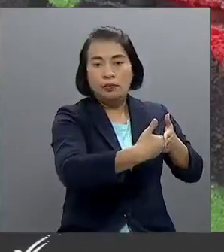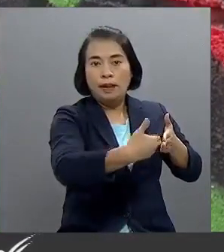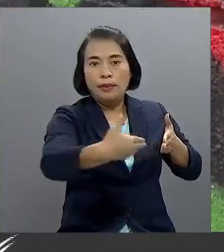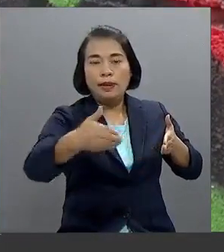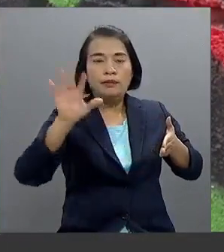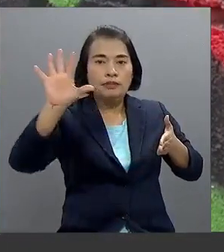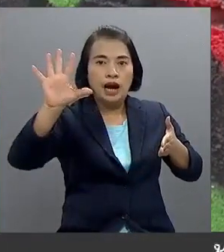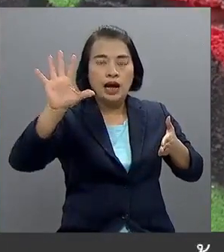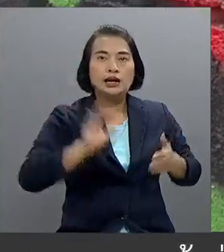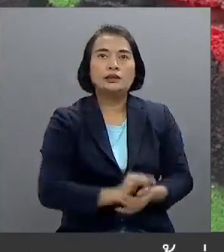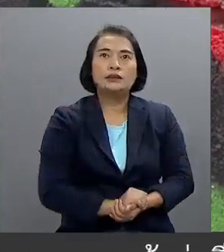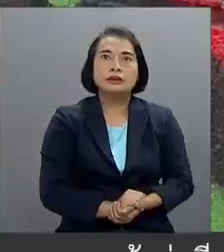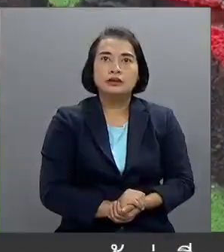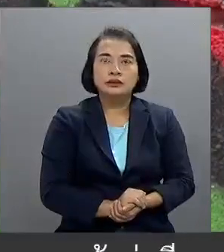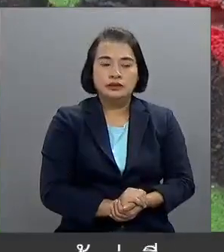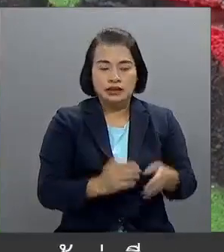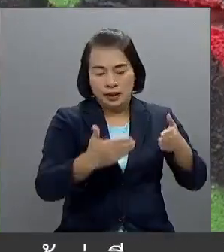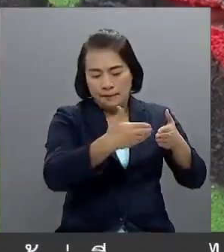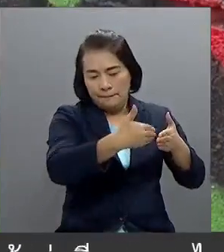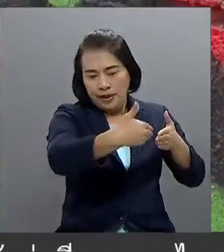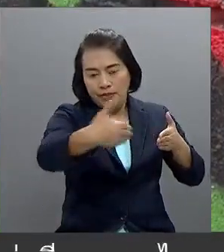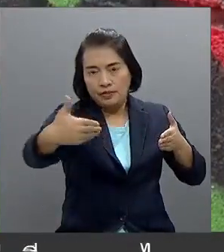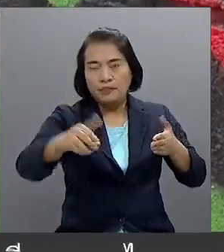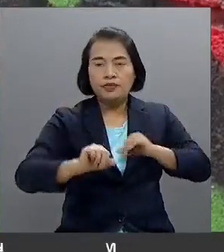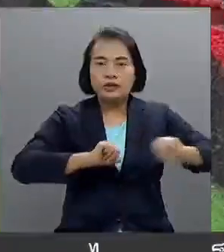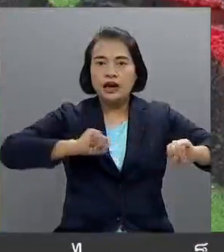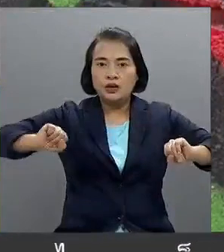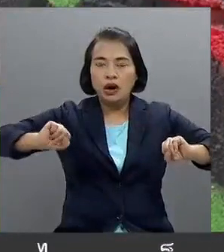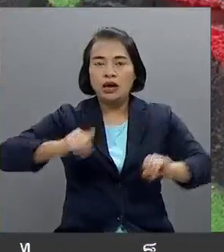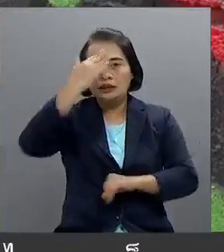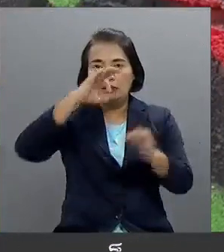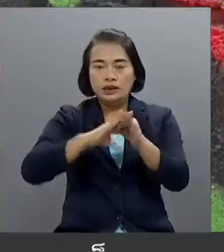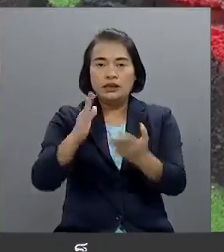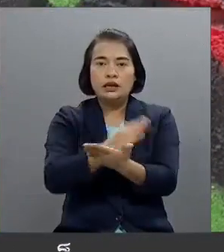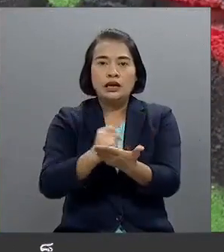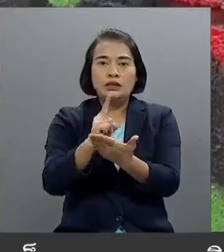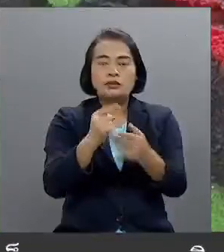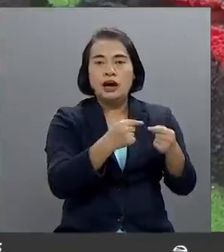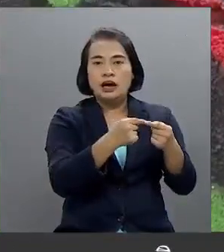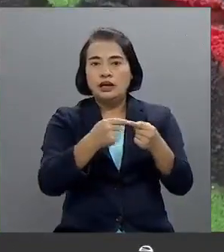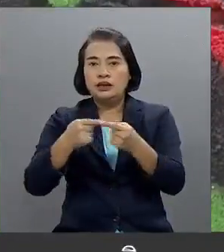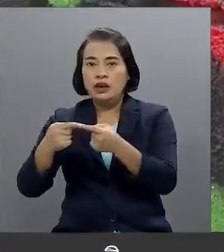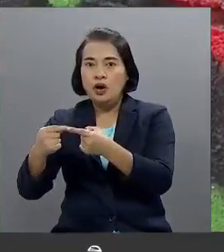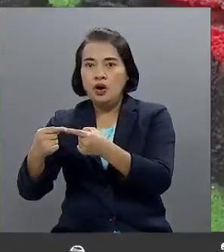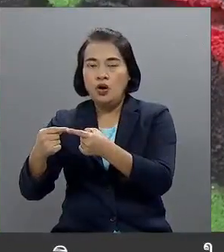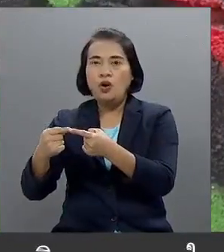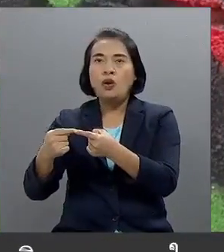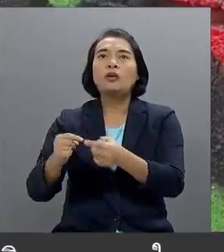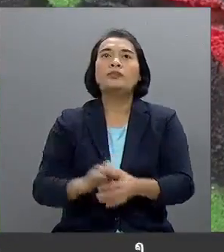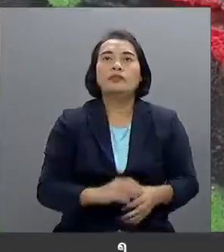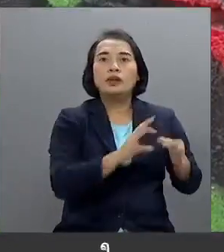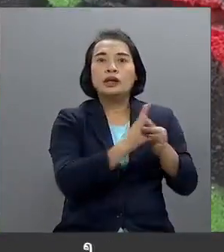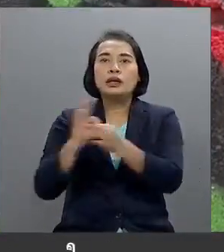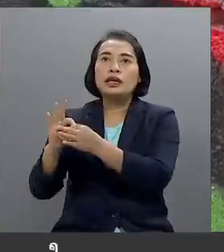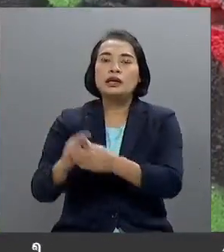ำแพงของพี่เติ้ลนี่แหละแล้วก็กระจายออกไปซ้ายขวานะคะเพื่อให้งานศิลปะมีความต่อเนื่องกันค่ะซึ่งผลงานชิ้นนี้เป็นลายเส้นแบบดูดเดิลที่เรียกว่าการ